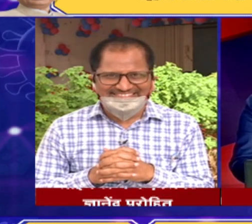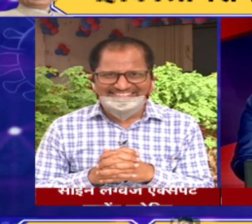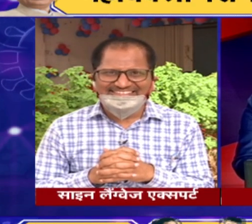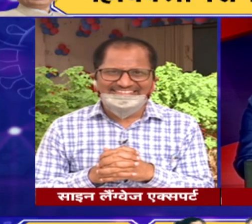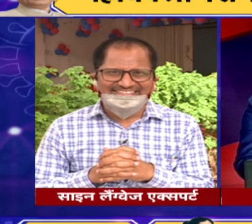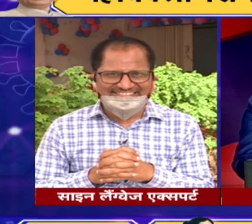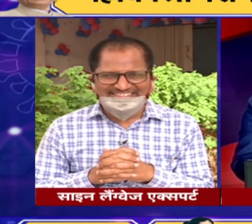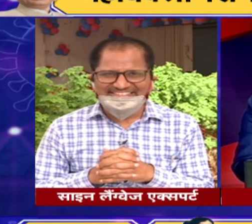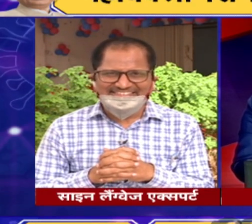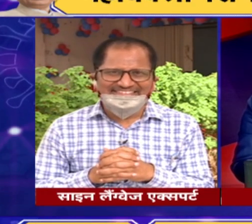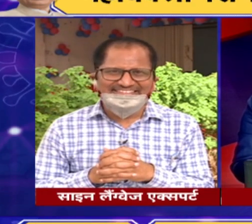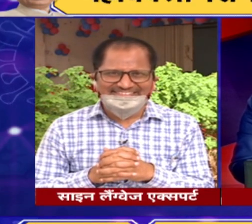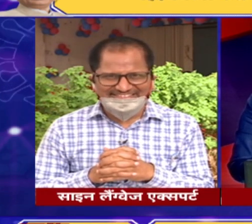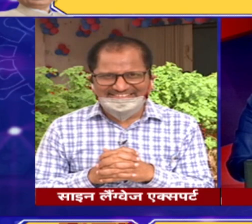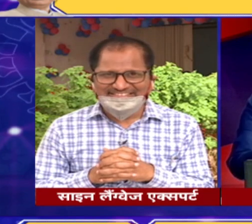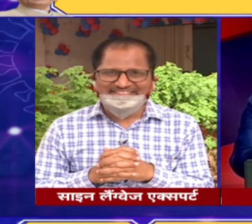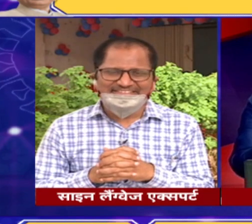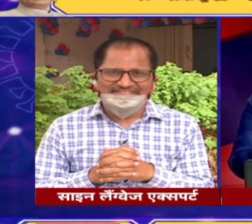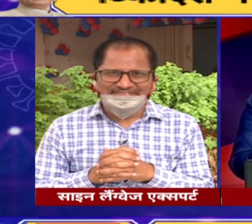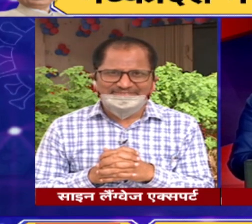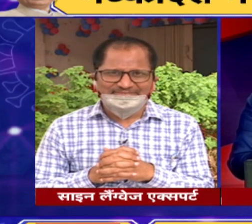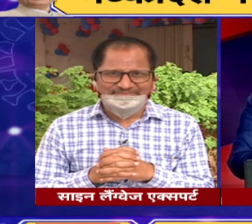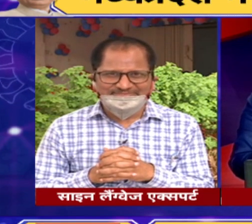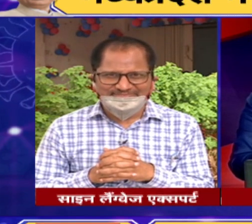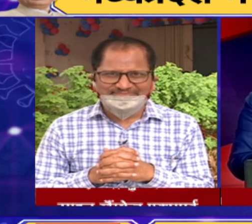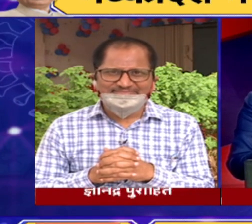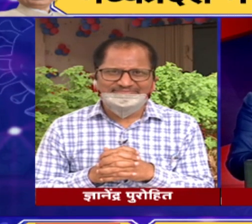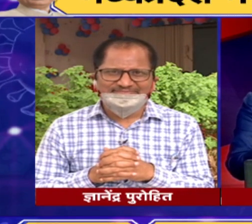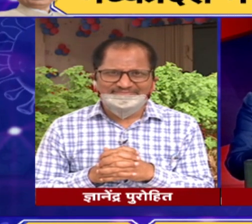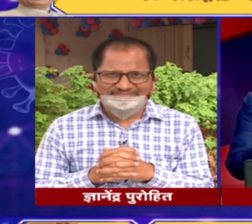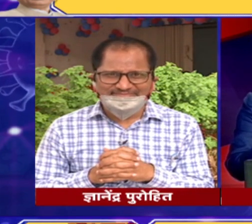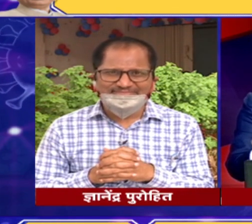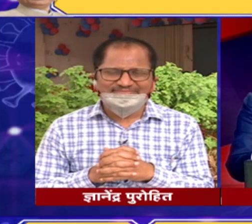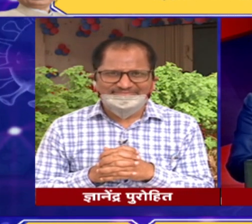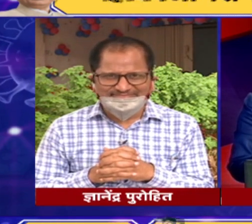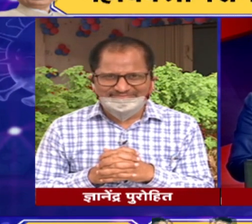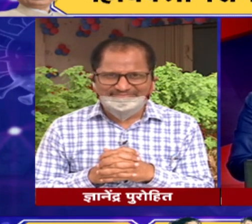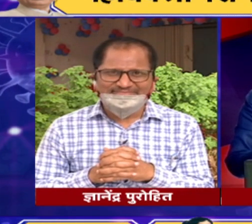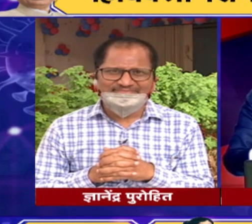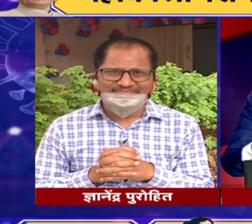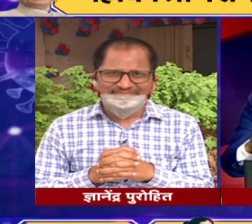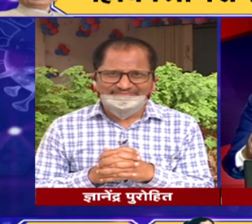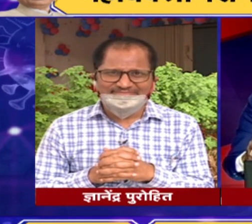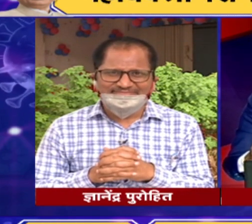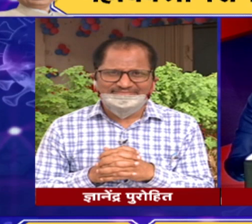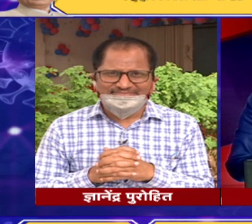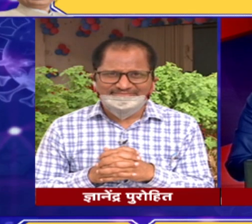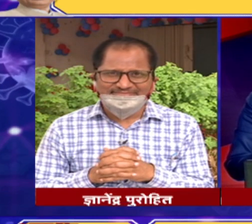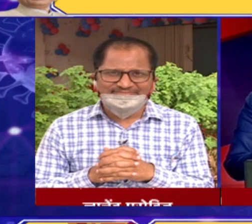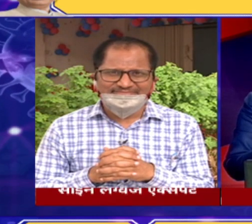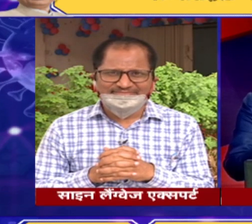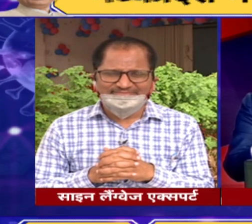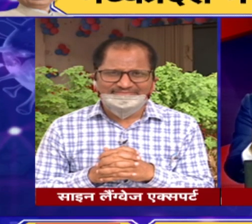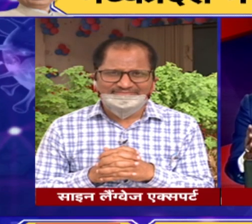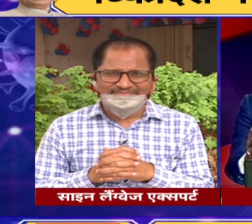हैं और ज्ञानेंद्र जी आप भी हमारे साथ हैं। मैं एक बार आपसे ये जानना चाहता हूं कि मुकबधिर बच्चे या जो अभी हमें देख रहे हैं